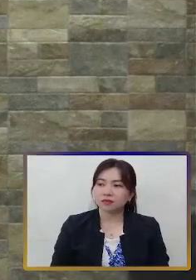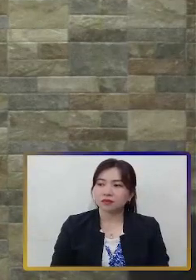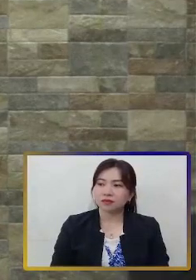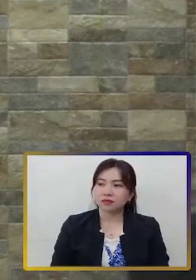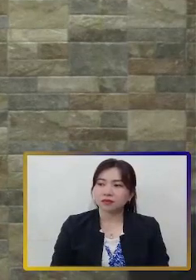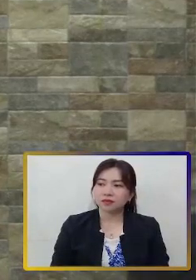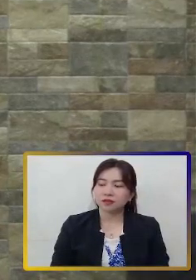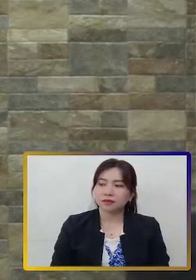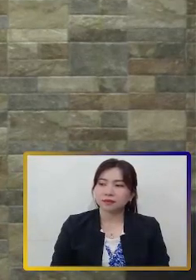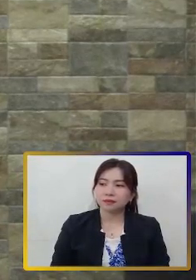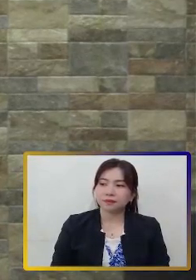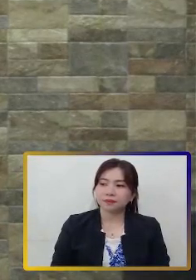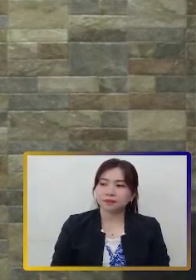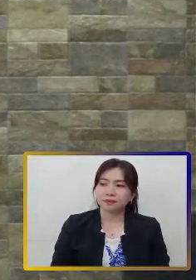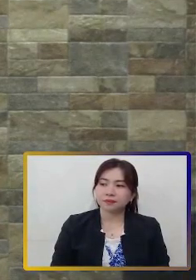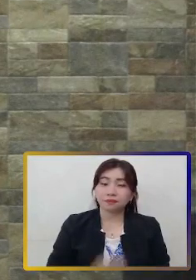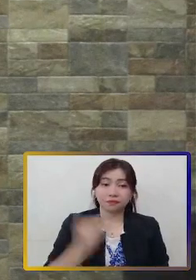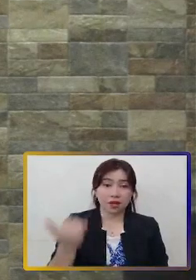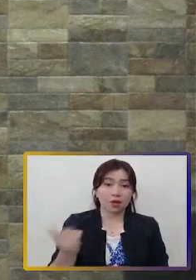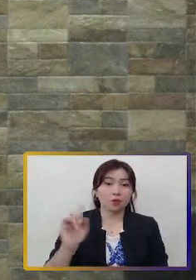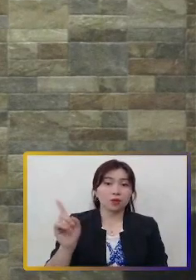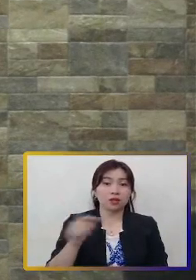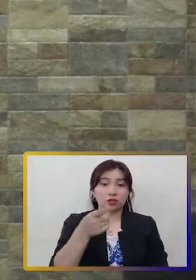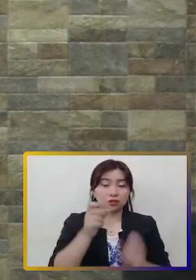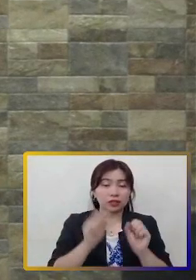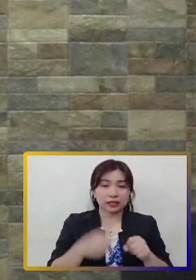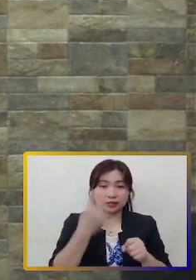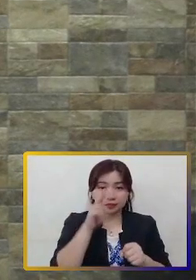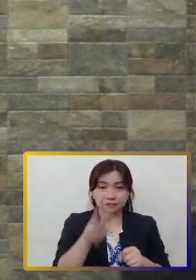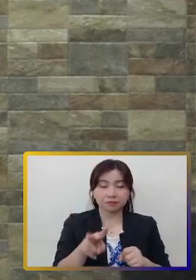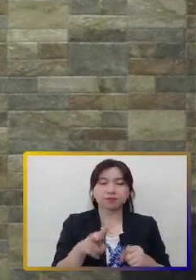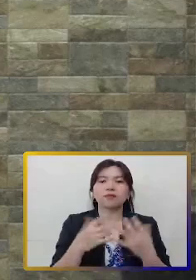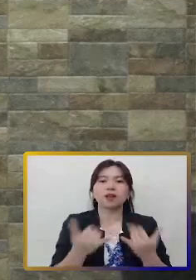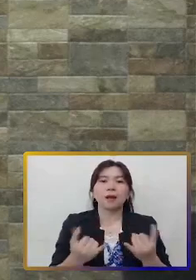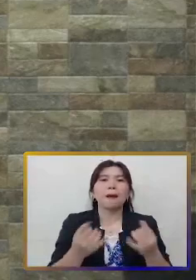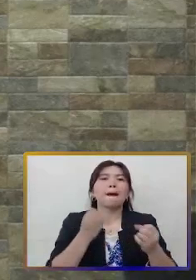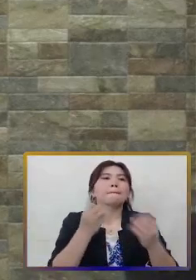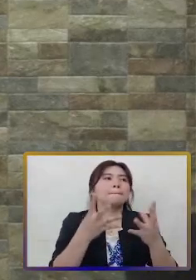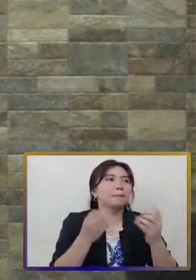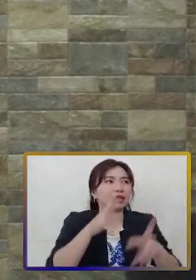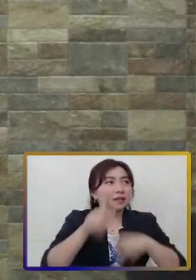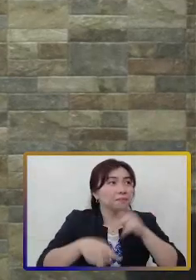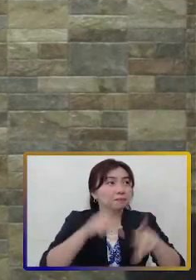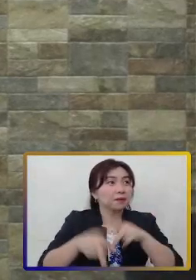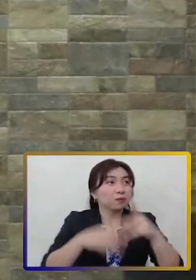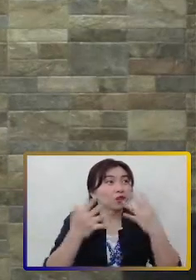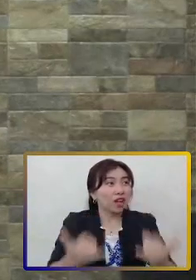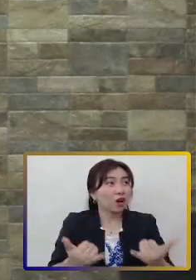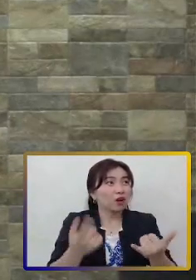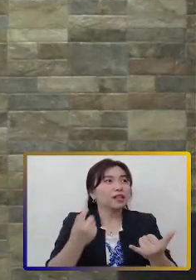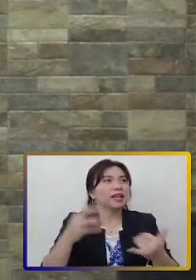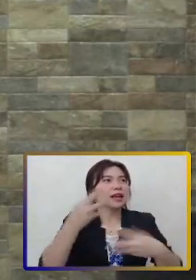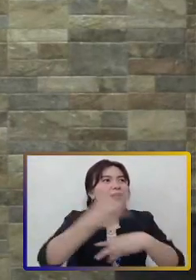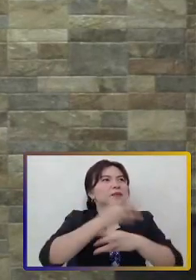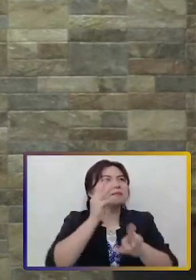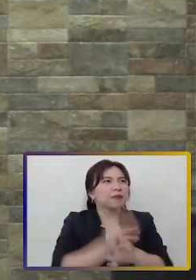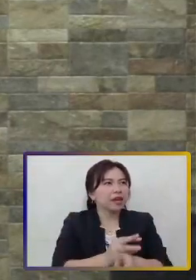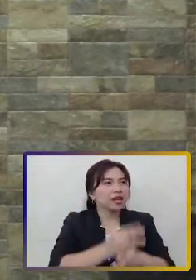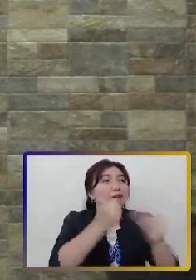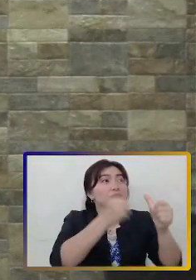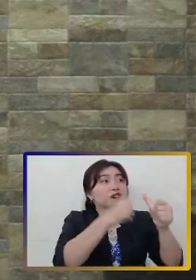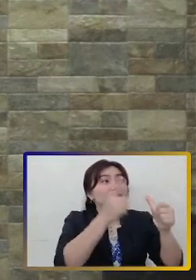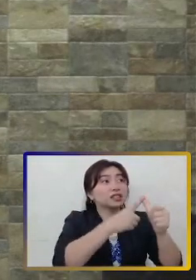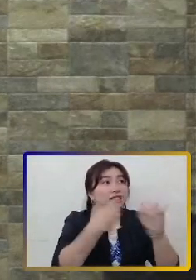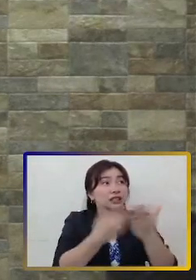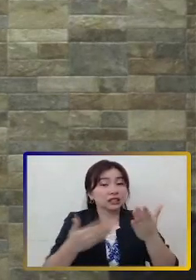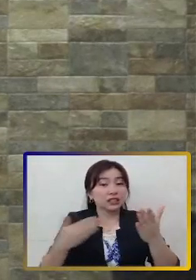tingin niyo po Ano po ang ebidensya we are more people are PR to prioritize more on the physical things